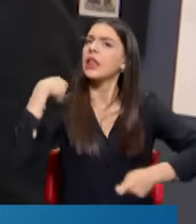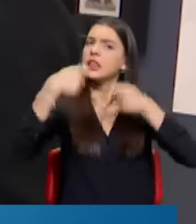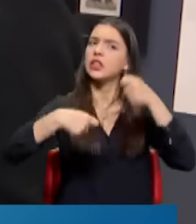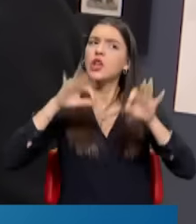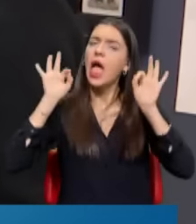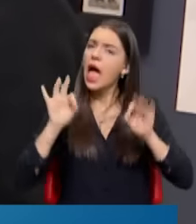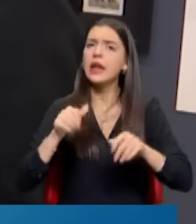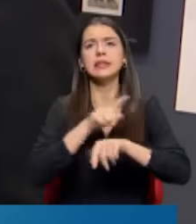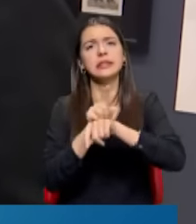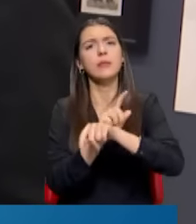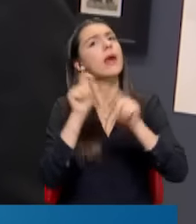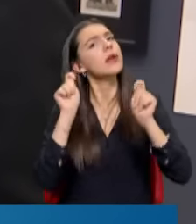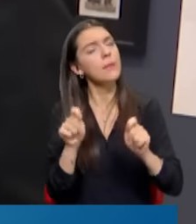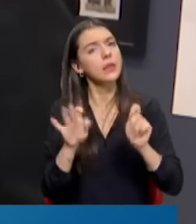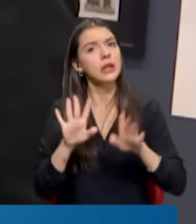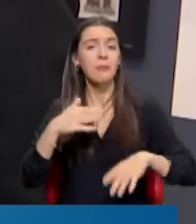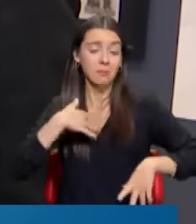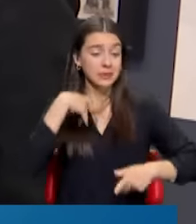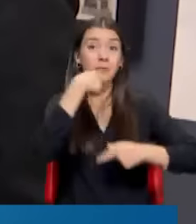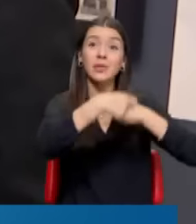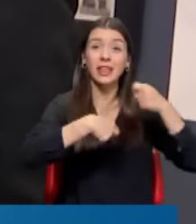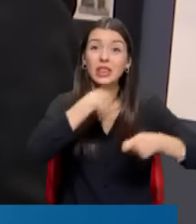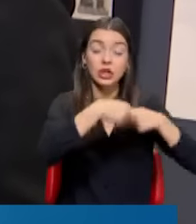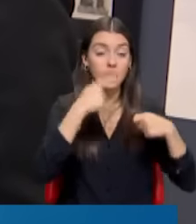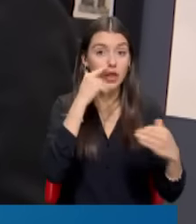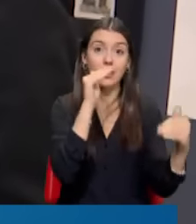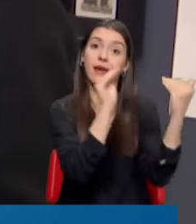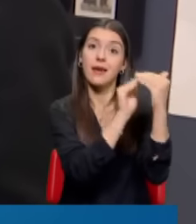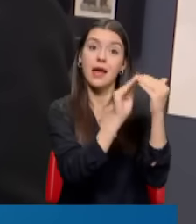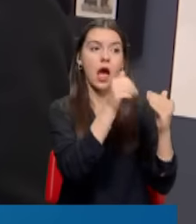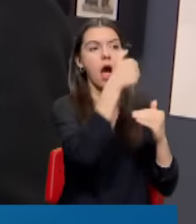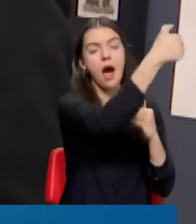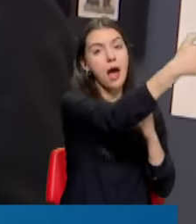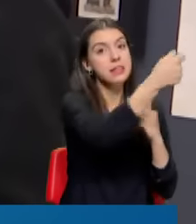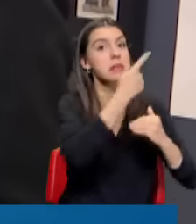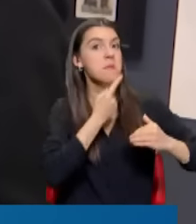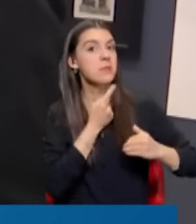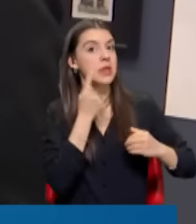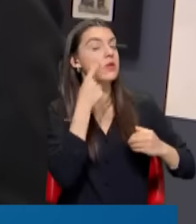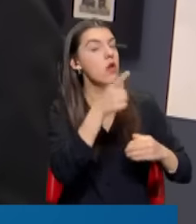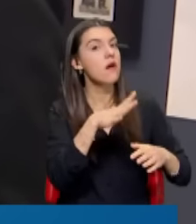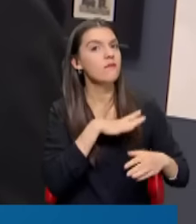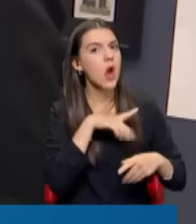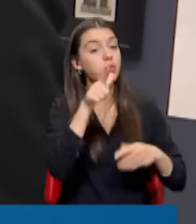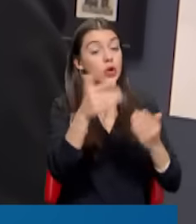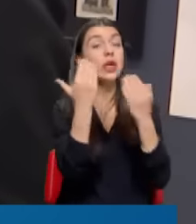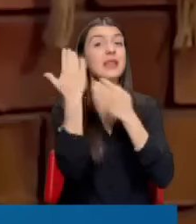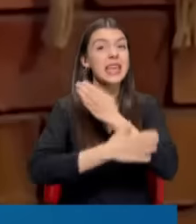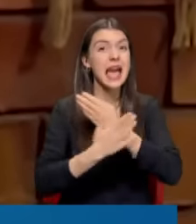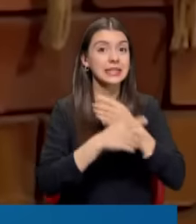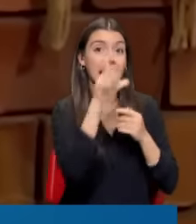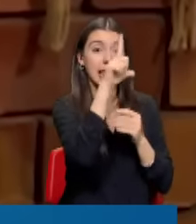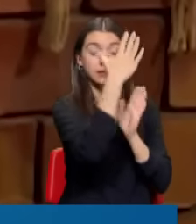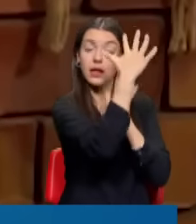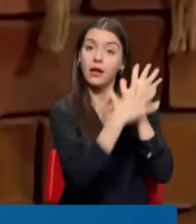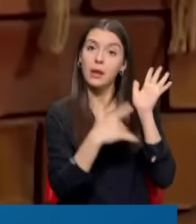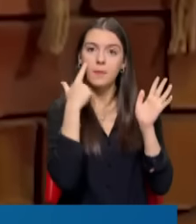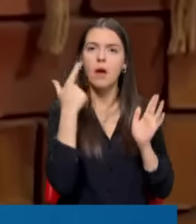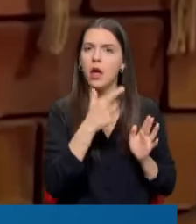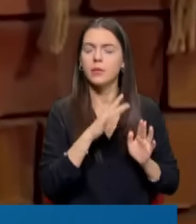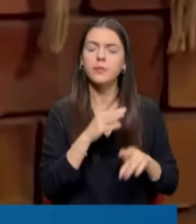yapılır. Bizim ticaret dengemizde 1'e 6 lehimizde bir durum vardır. Gelin bu yasaklı listeyi gözden geçirelim. Eski